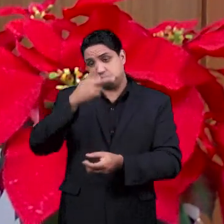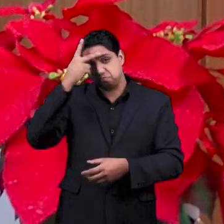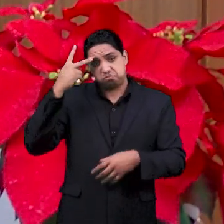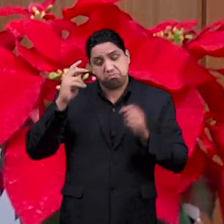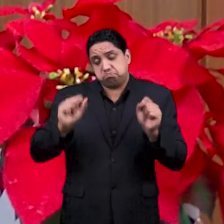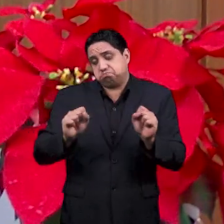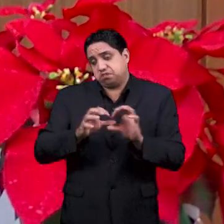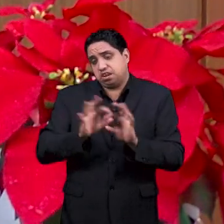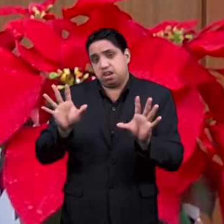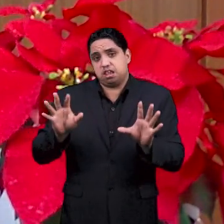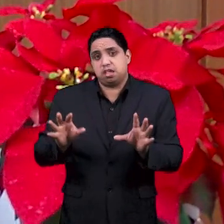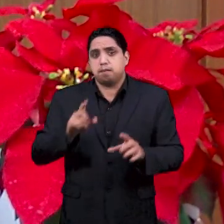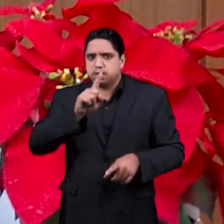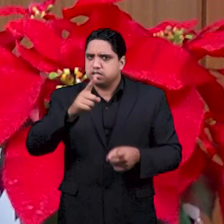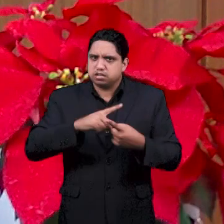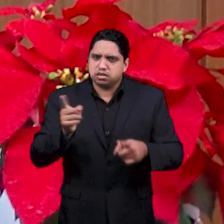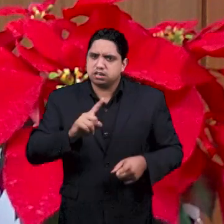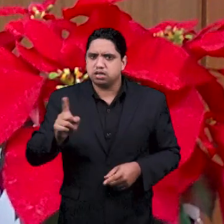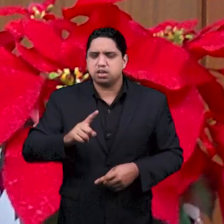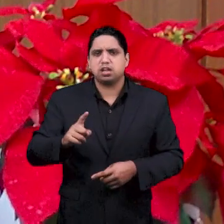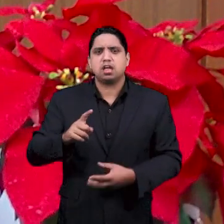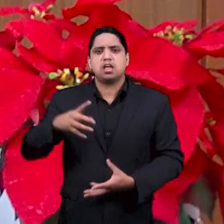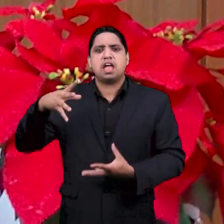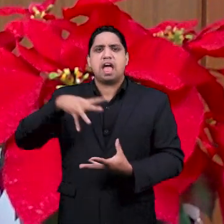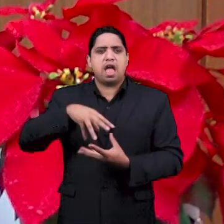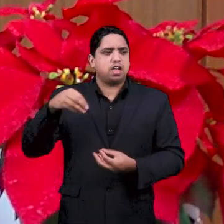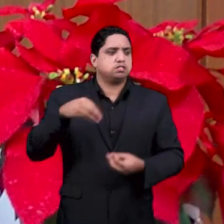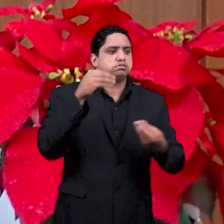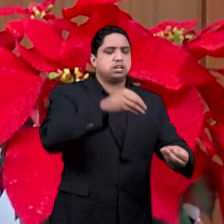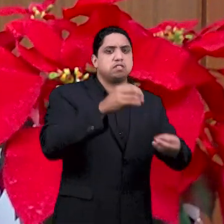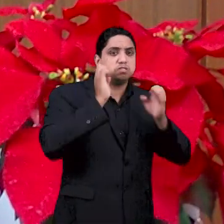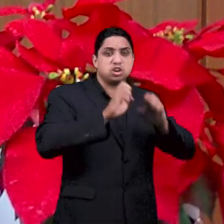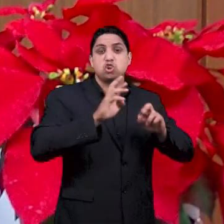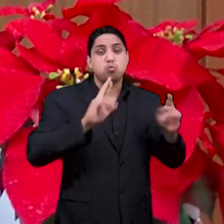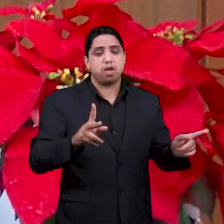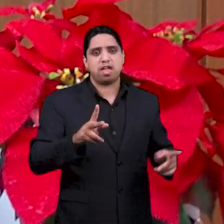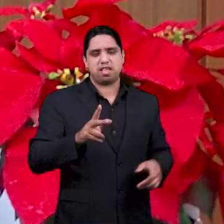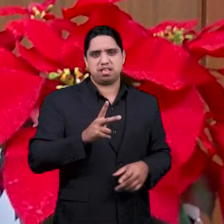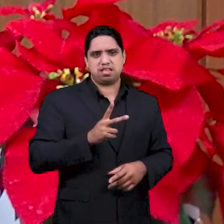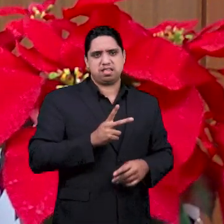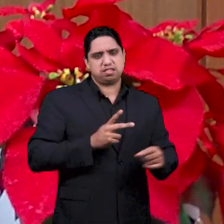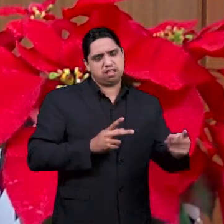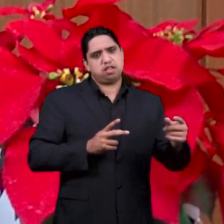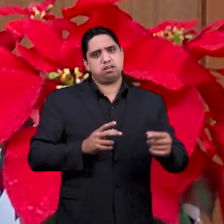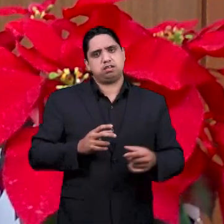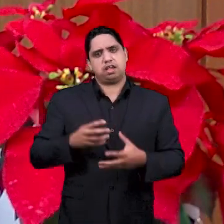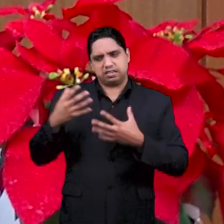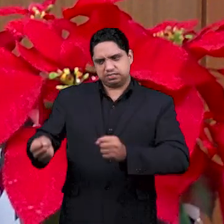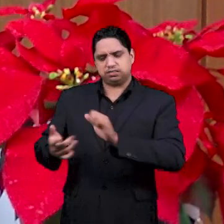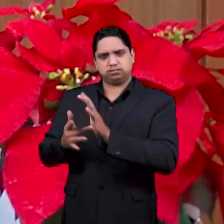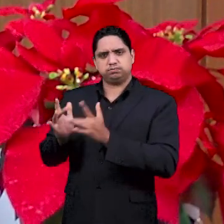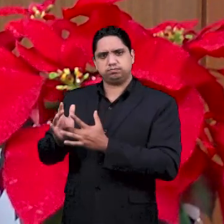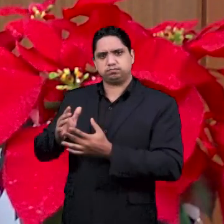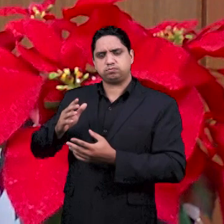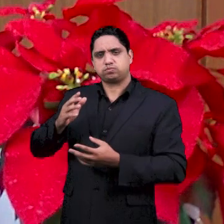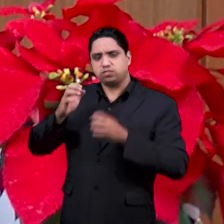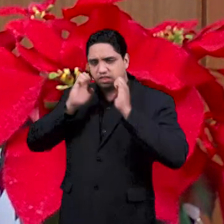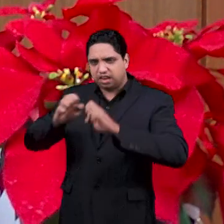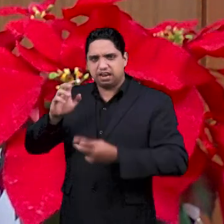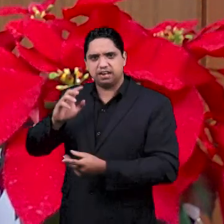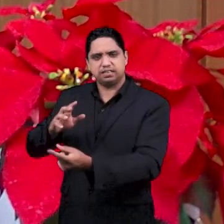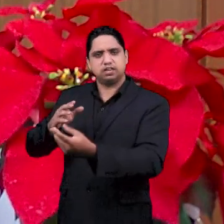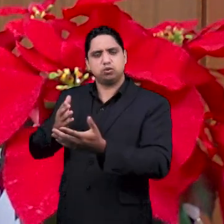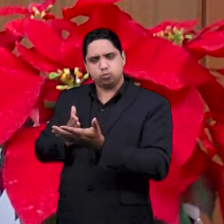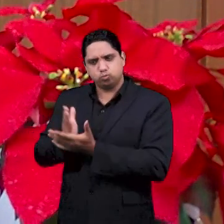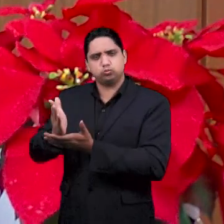тебе скажу, не доверяй свою душу религии или христианству историческому, а